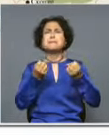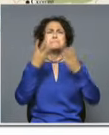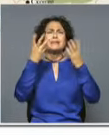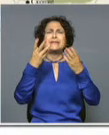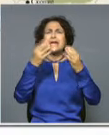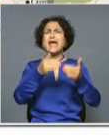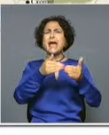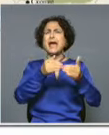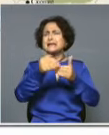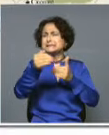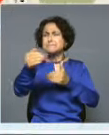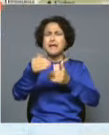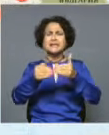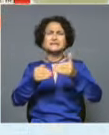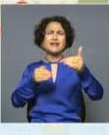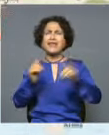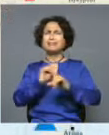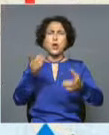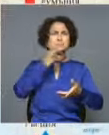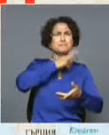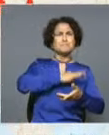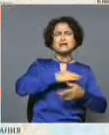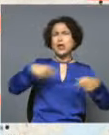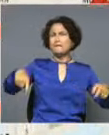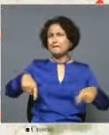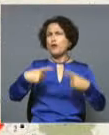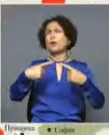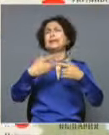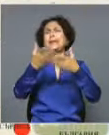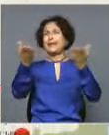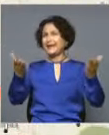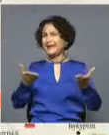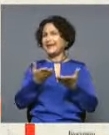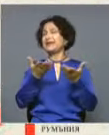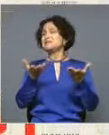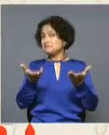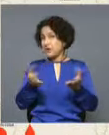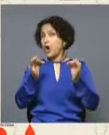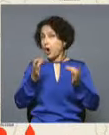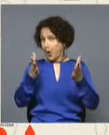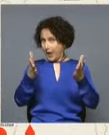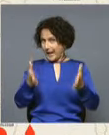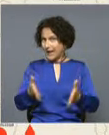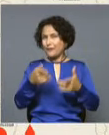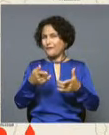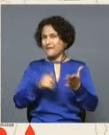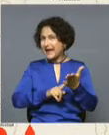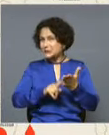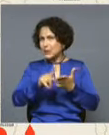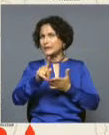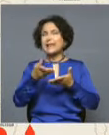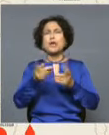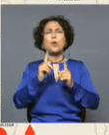размествания, неуспешни войни, както е нашият конкретен казус, в резултат на които